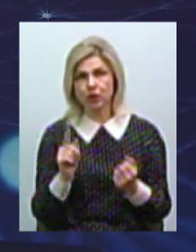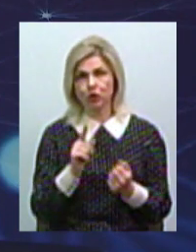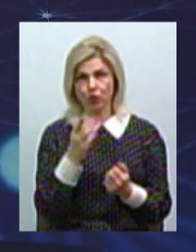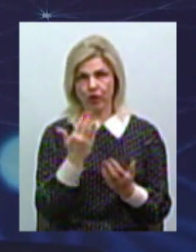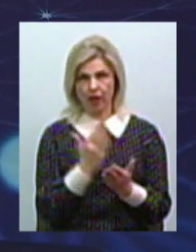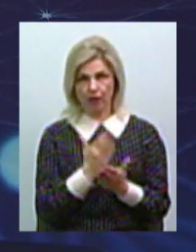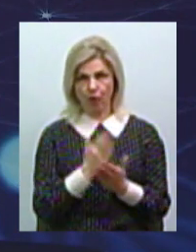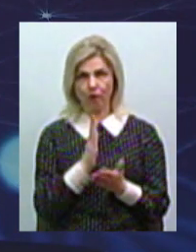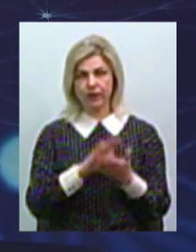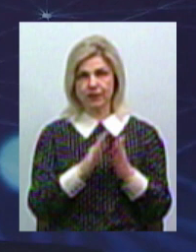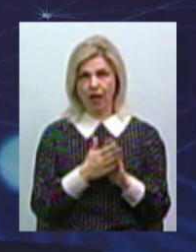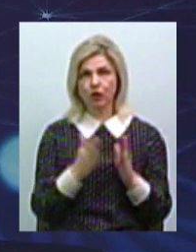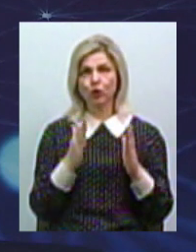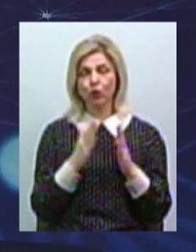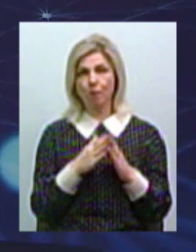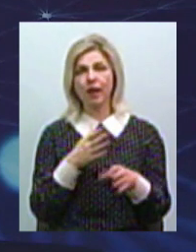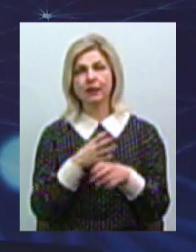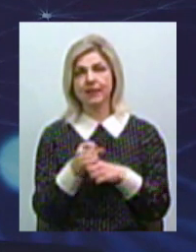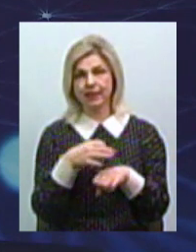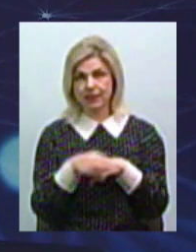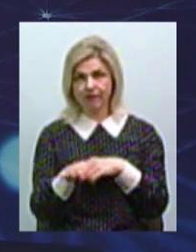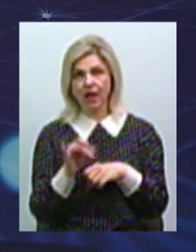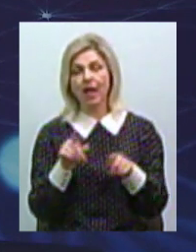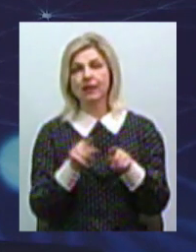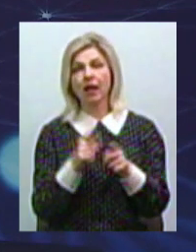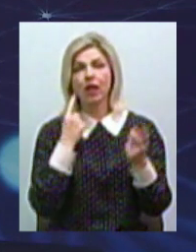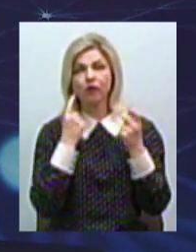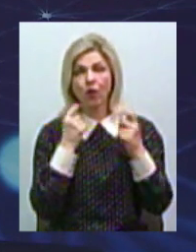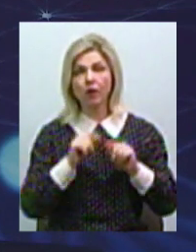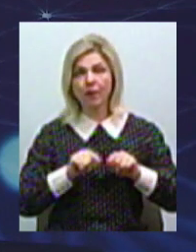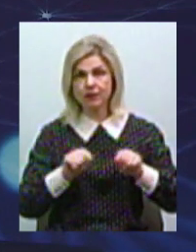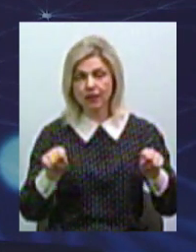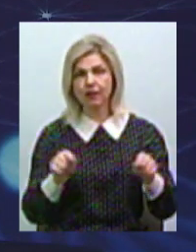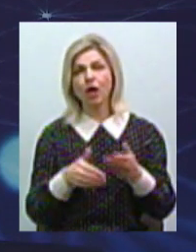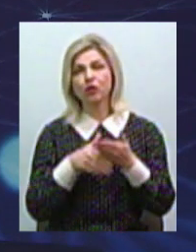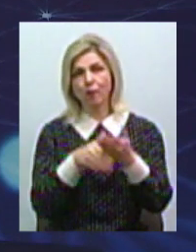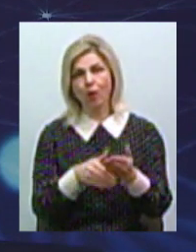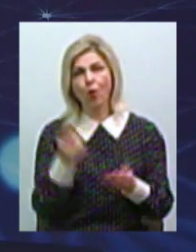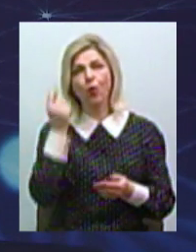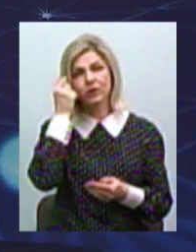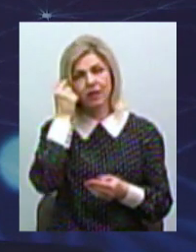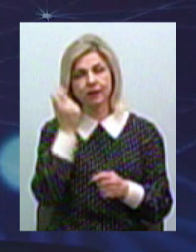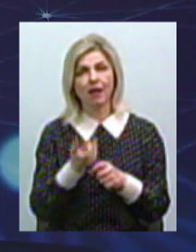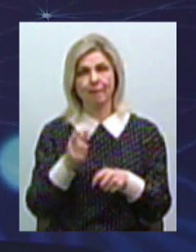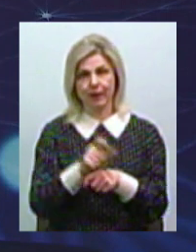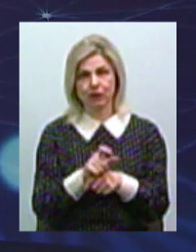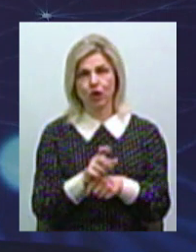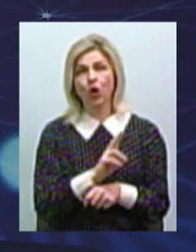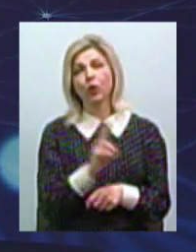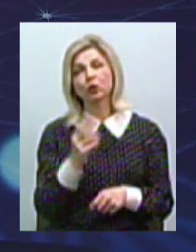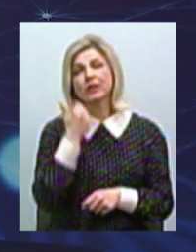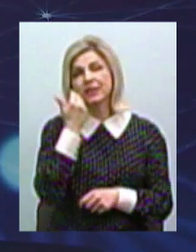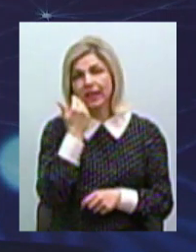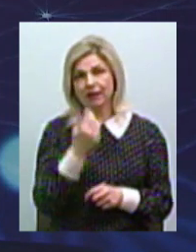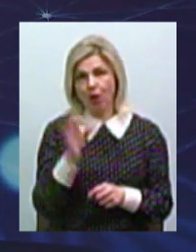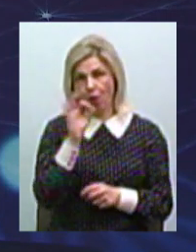стані домашнього насильства. І такі інформаційні кампанії, вони допомагають людям дізнатися більше. Тому що, як правило, ми про це соромимося говорити, ми про це один з